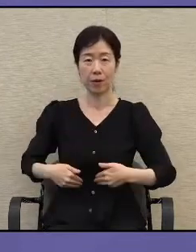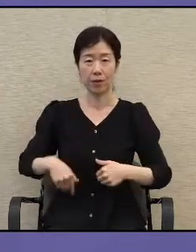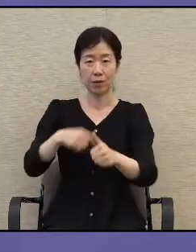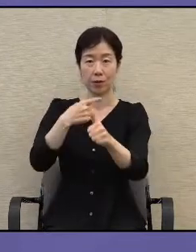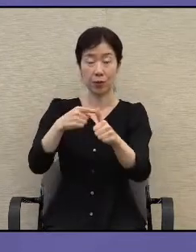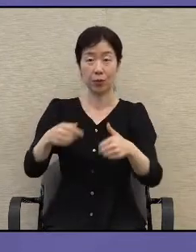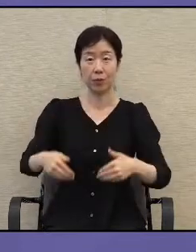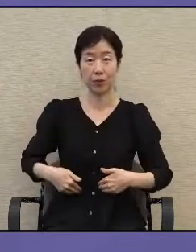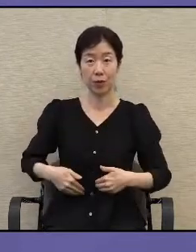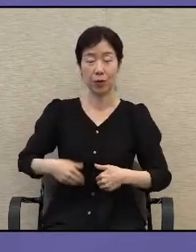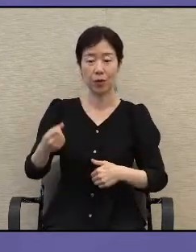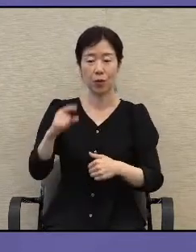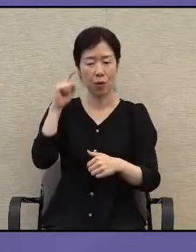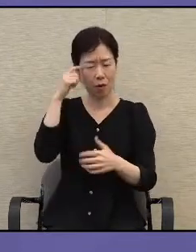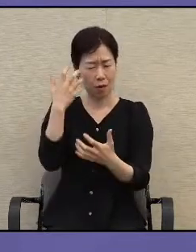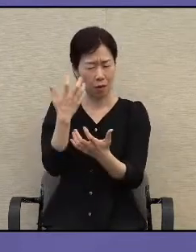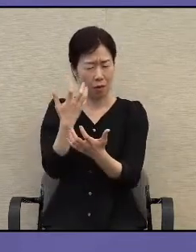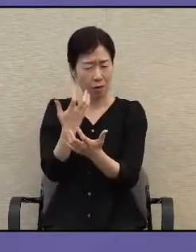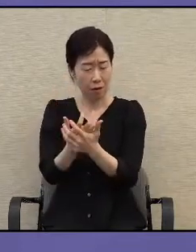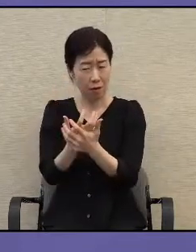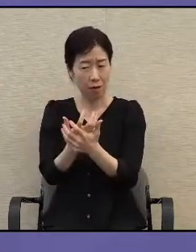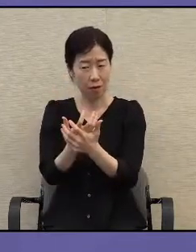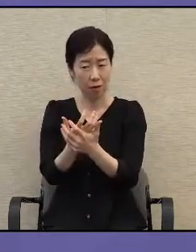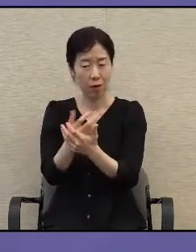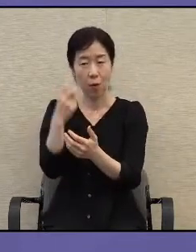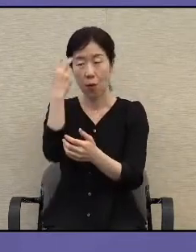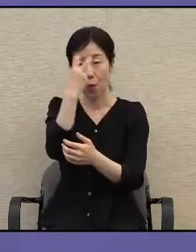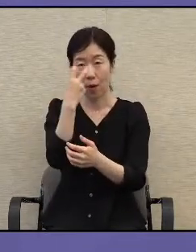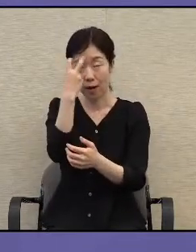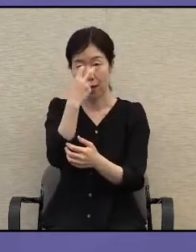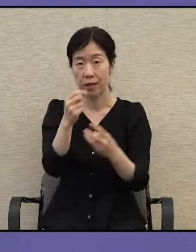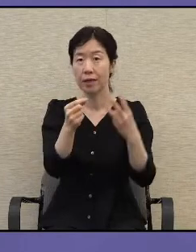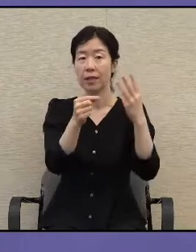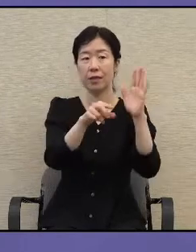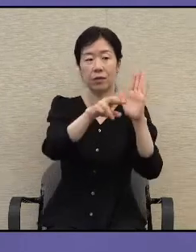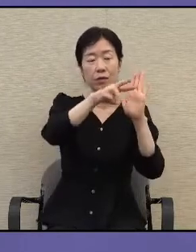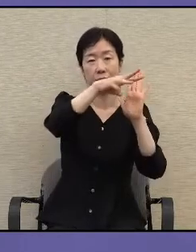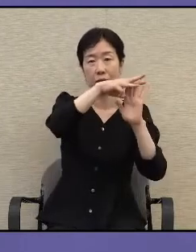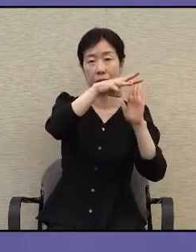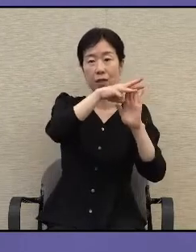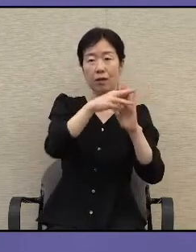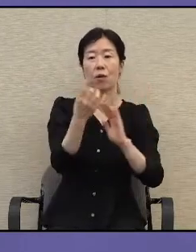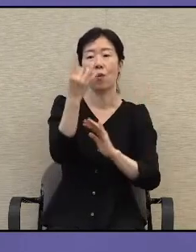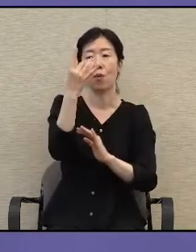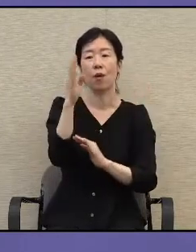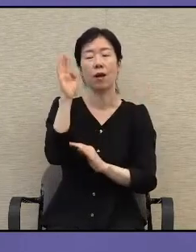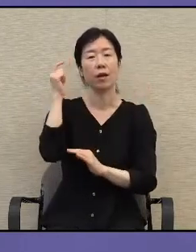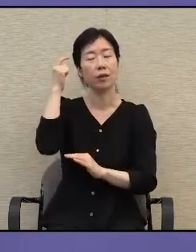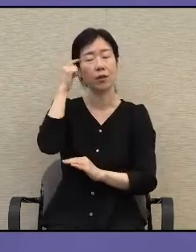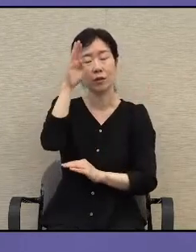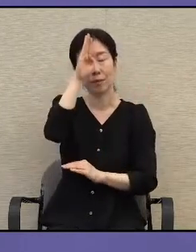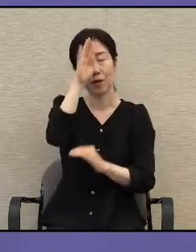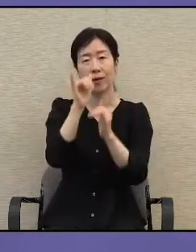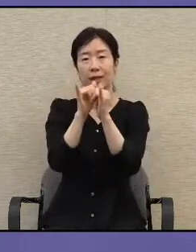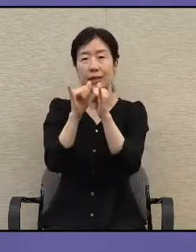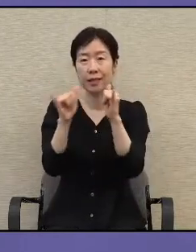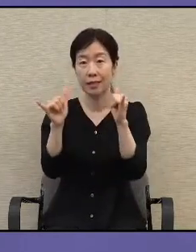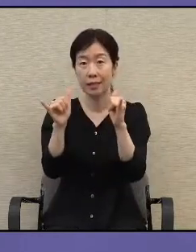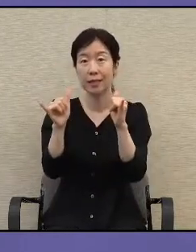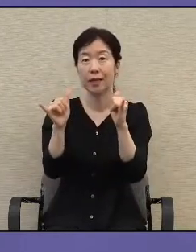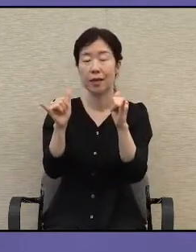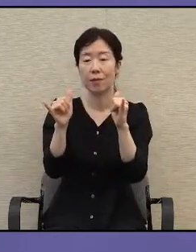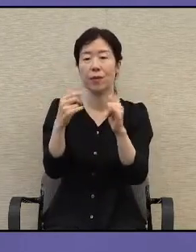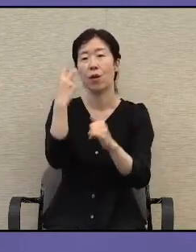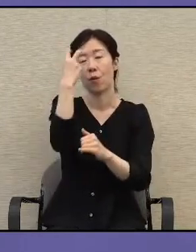또한 이제 단기 트라우마 초점 개입, 3단계는 이제 기존의 정신건강 문제를 가지신 분들에 대한 개입인데요. 따라서 이 1단계 보편적인